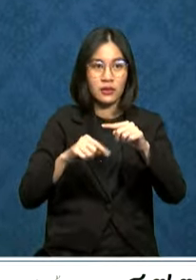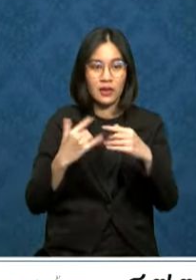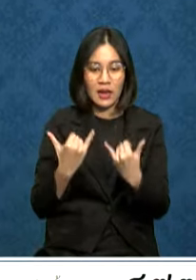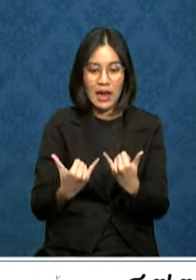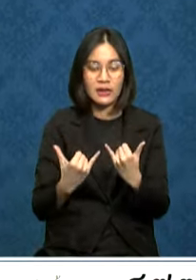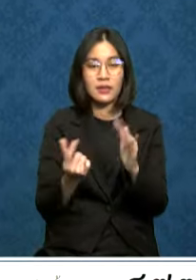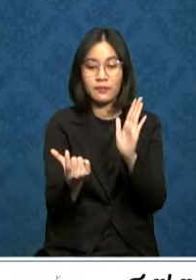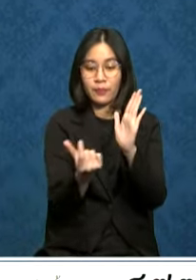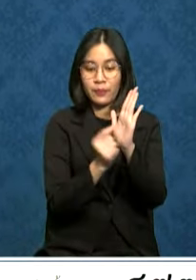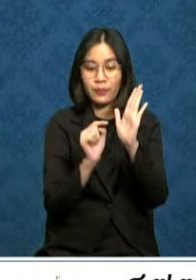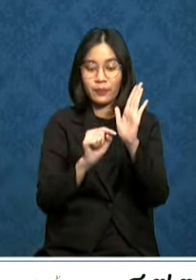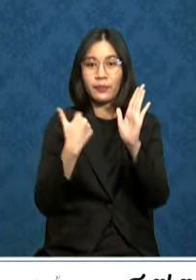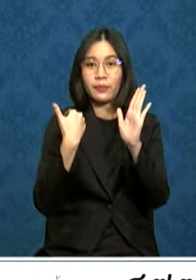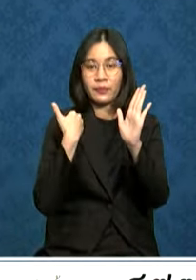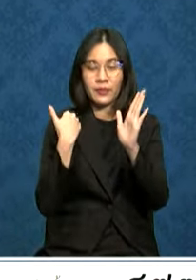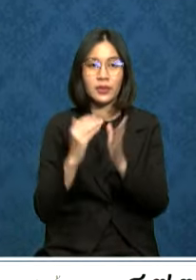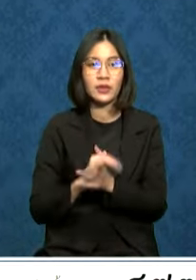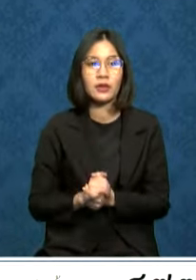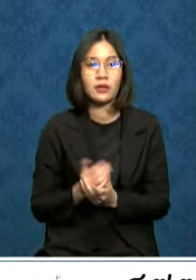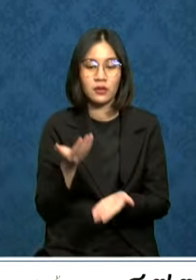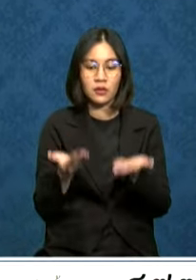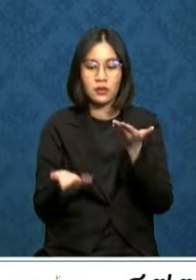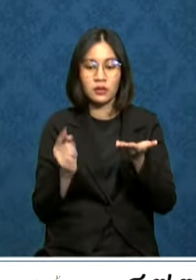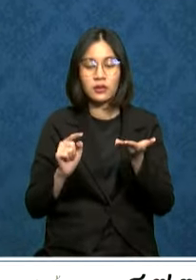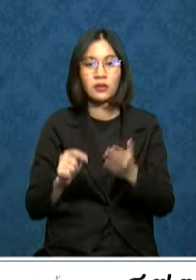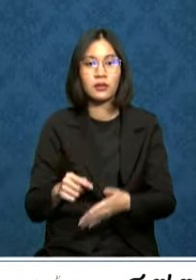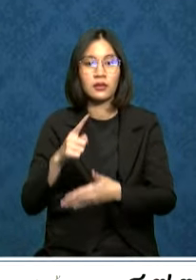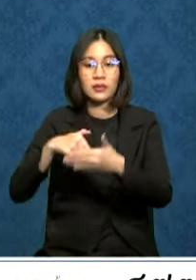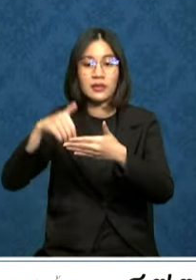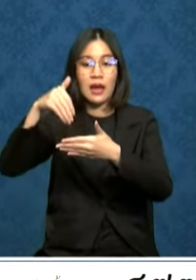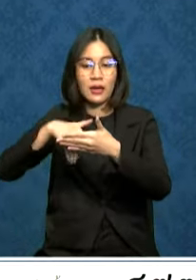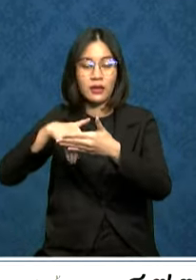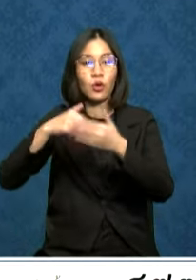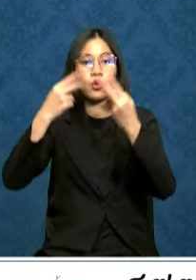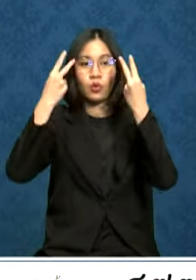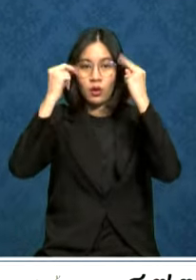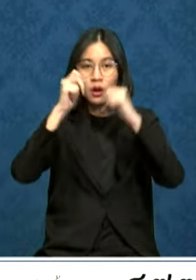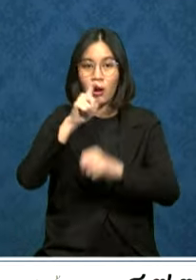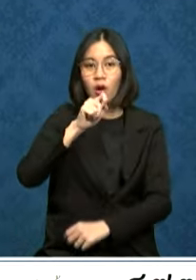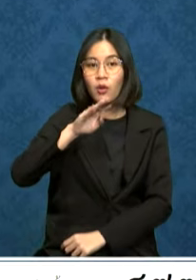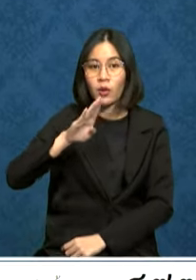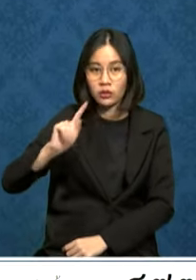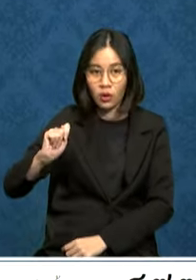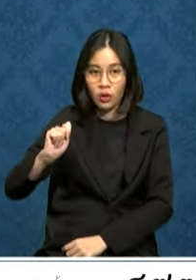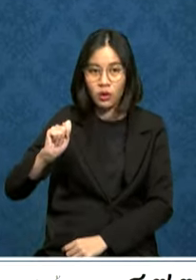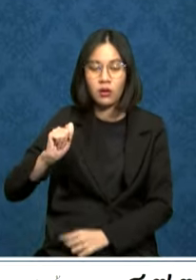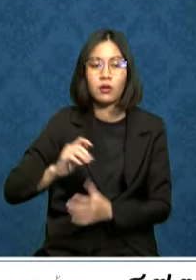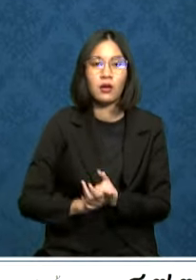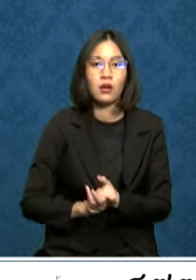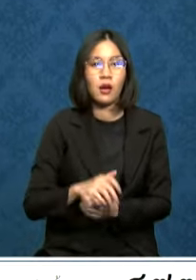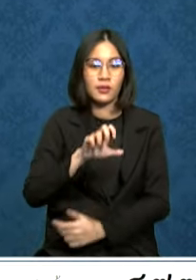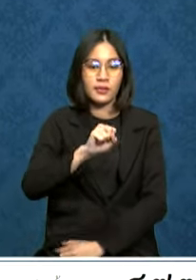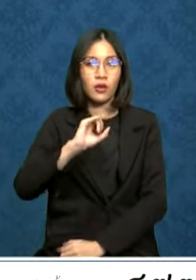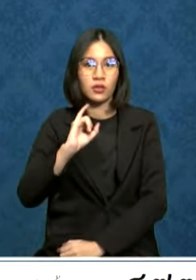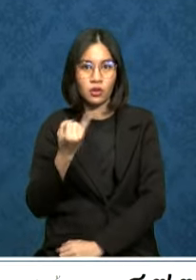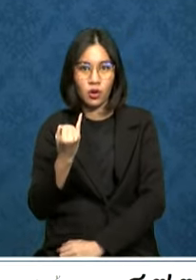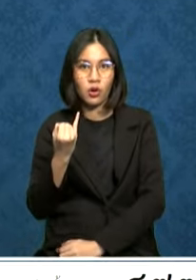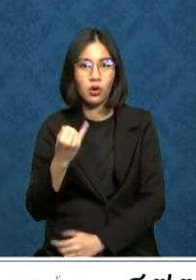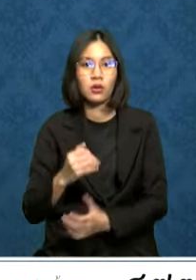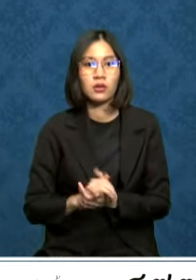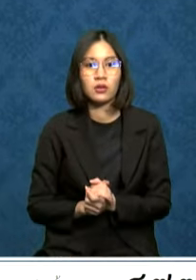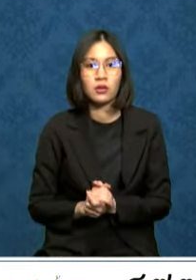มีการระบุ เหไคะหรือถ้าเกิดเลือกนายกอประตอ หรอเลือกสอจอนะคะ